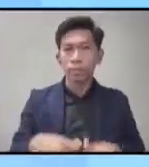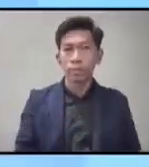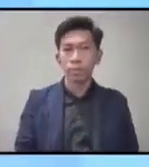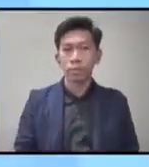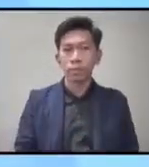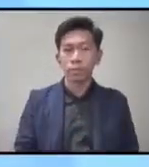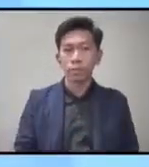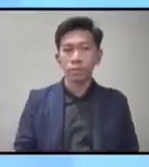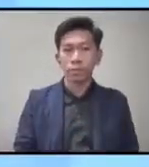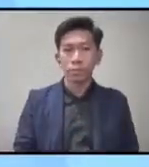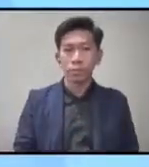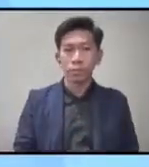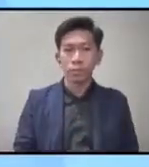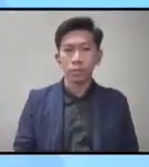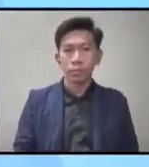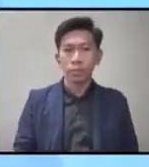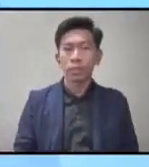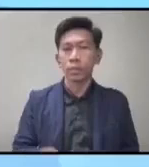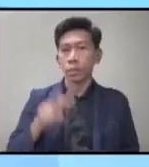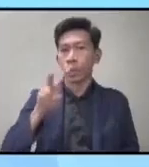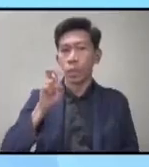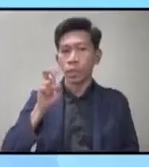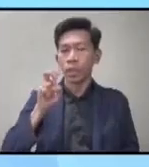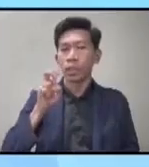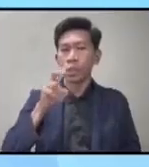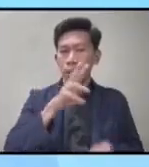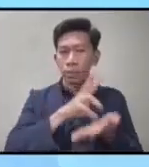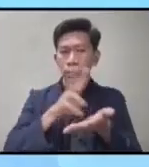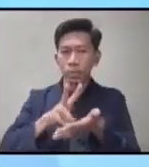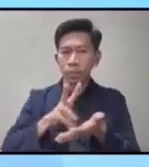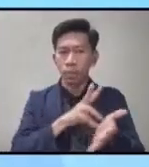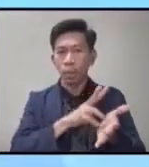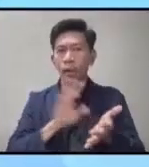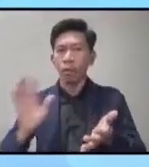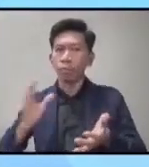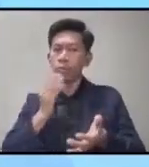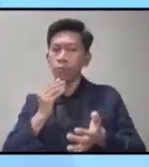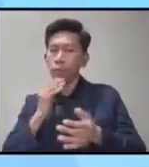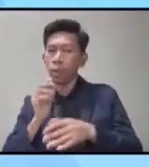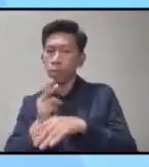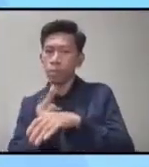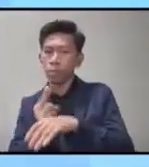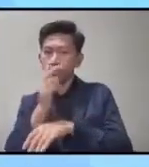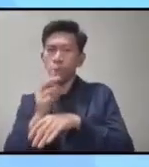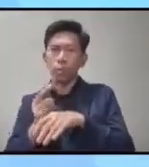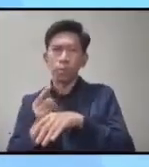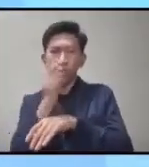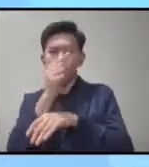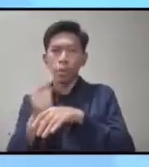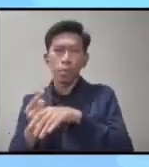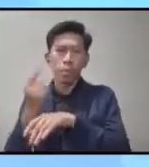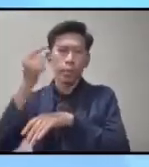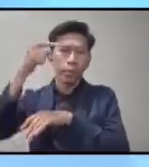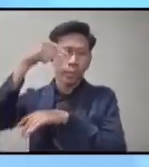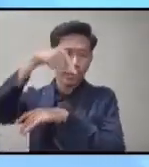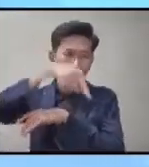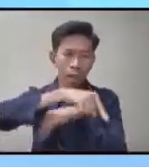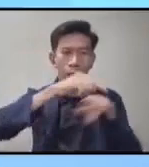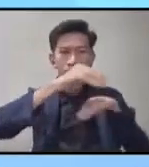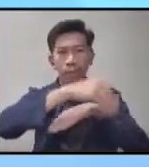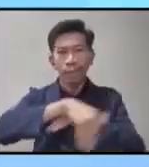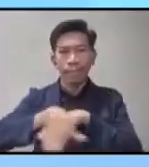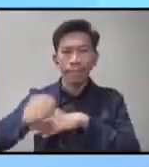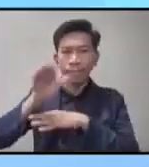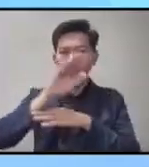200 target area sa Gaza Strip ang binomba ng Israel sa magdamagang pag-atake. Ito'y sa harap ng ikinakasang